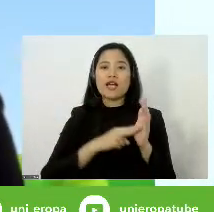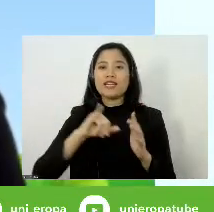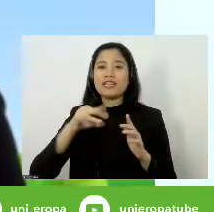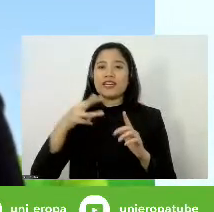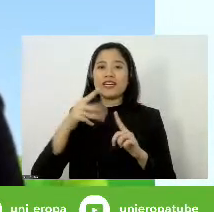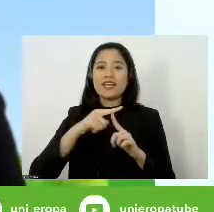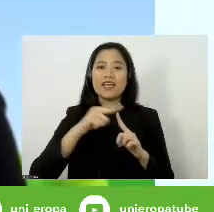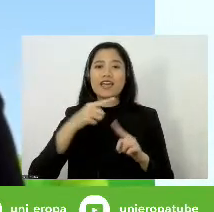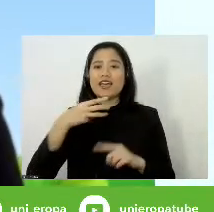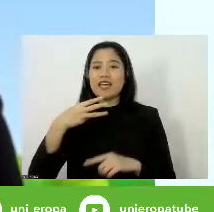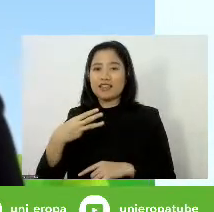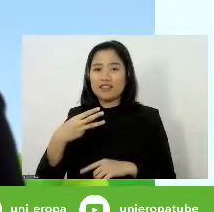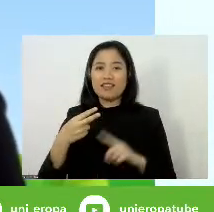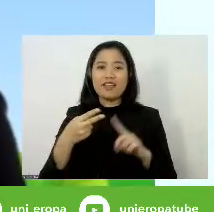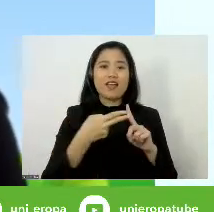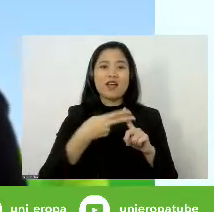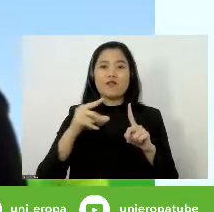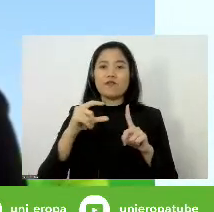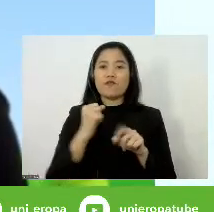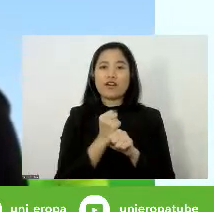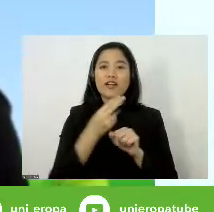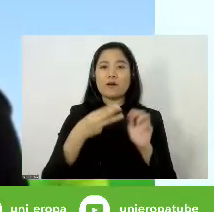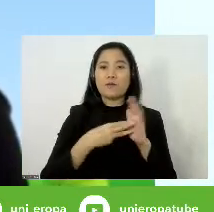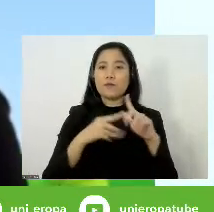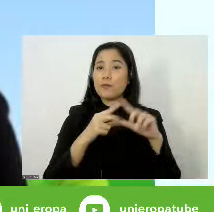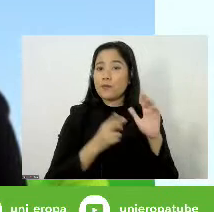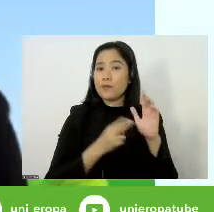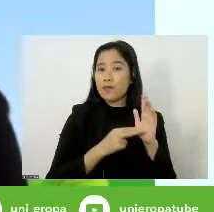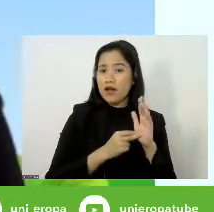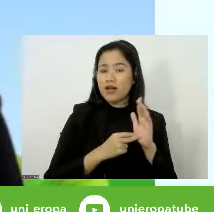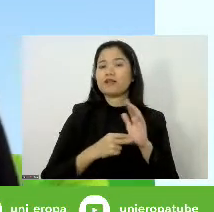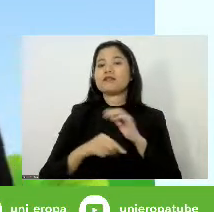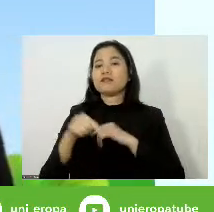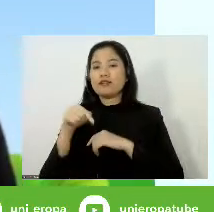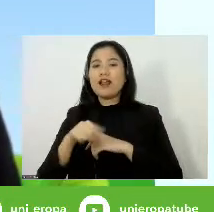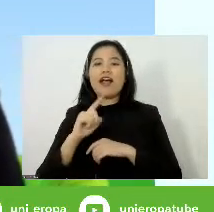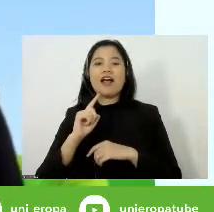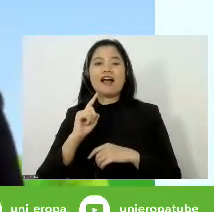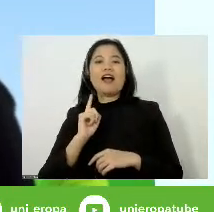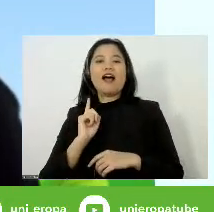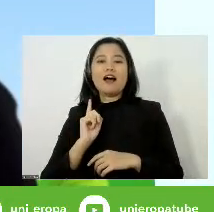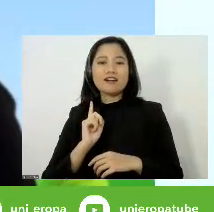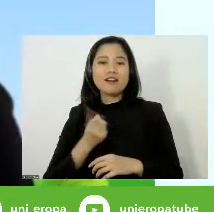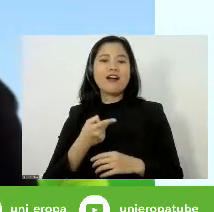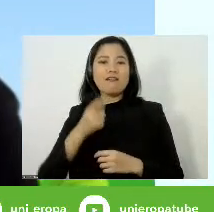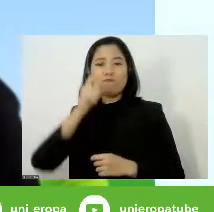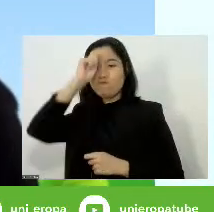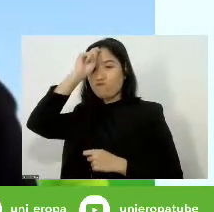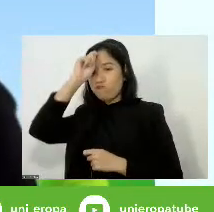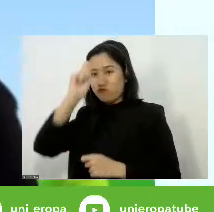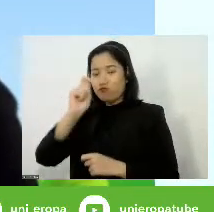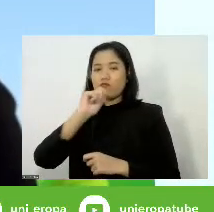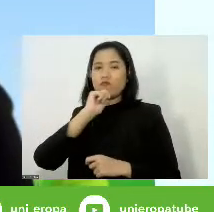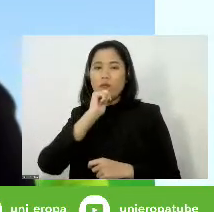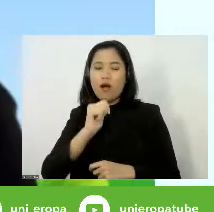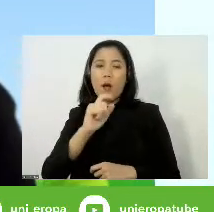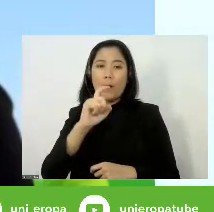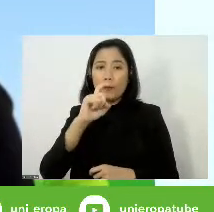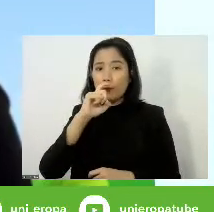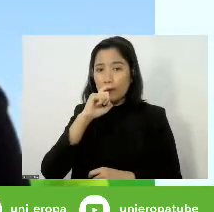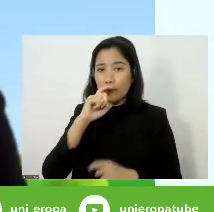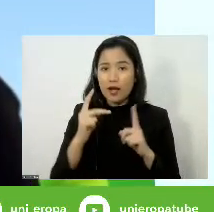aksi iklim digital delegasi Uni Eropa untuk Indonesia dan Brunei Darussalam yang terhormat juga bapak